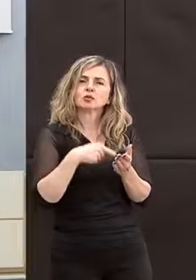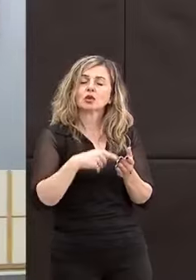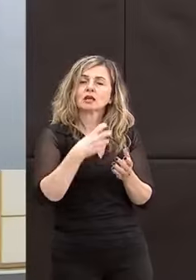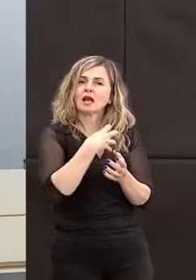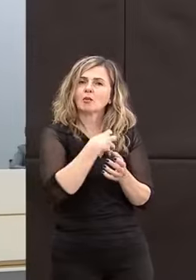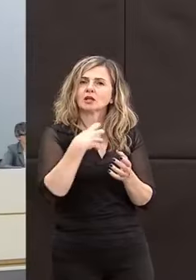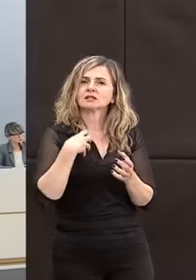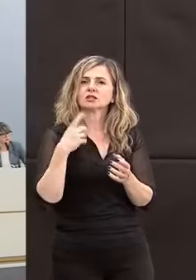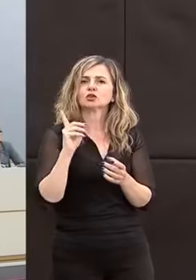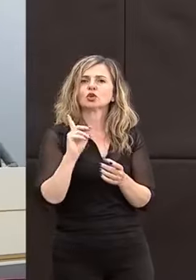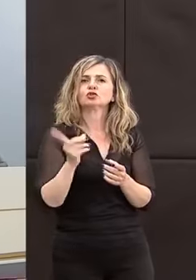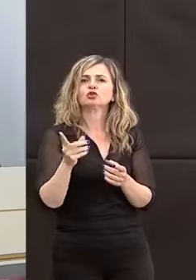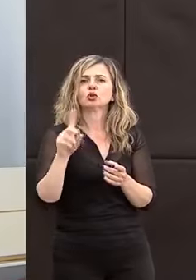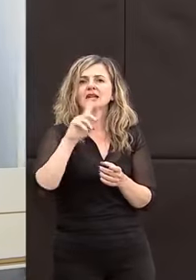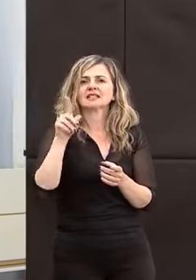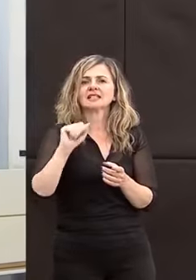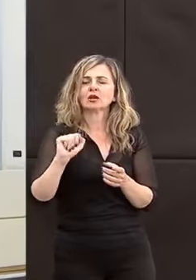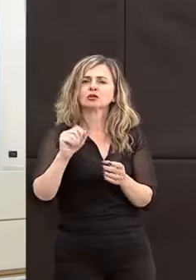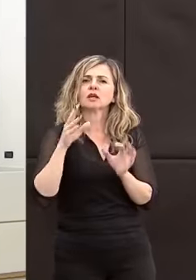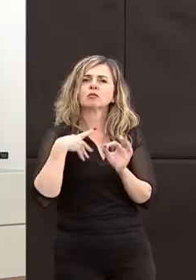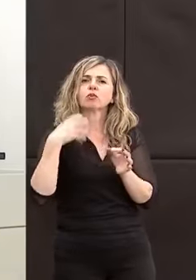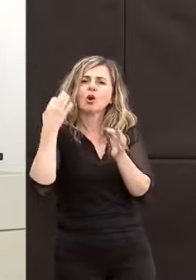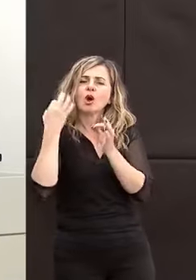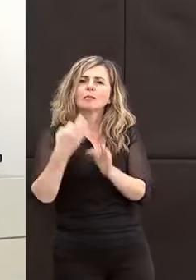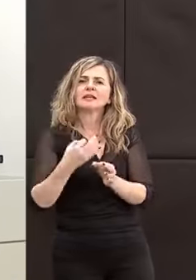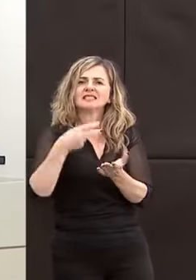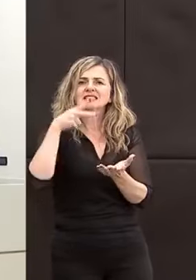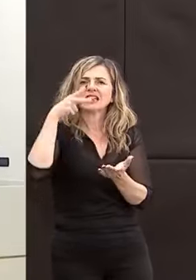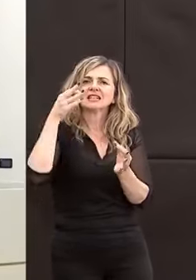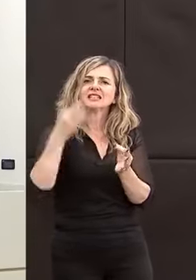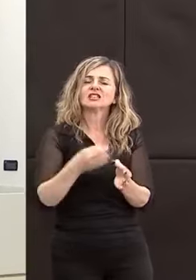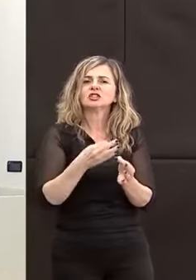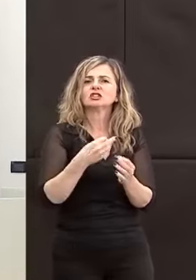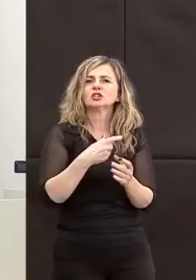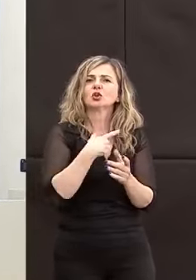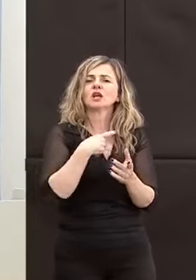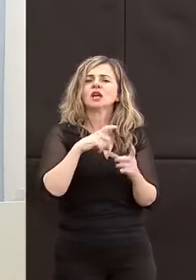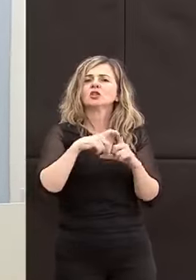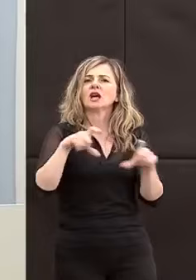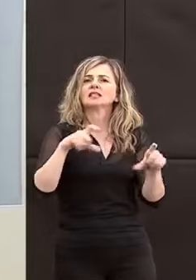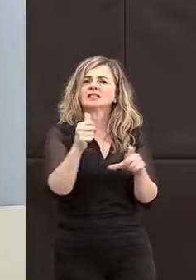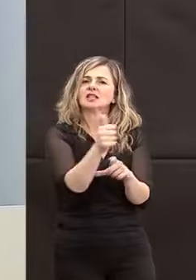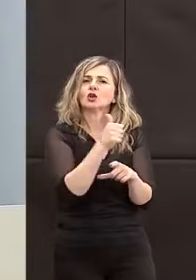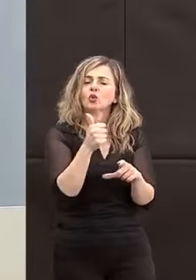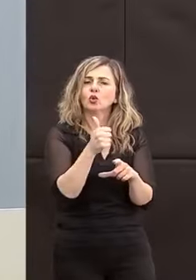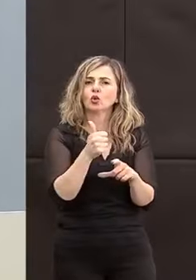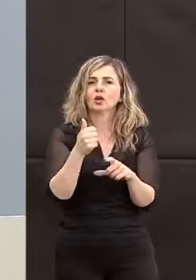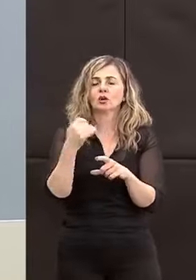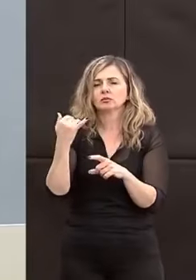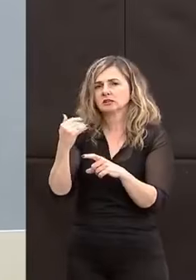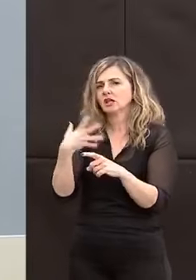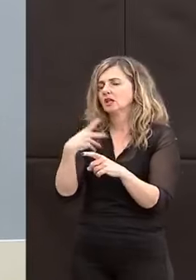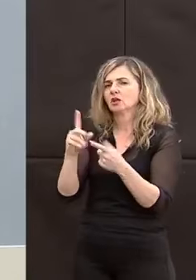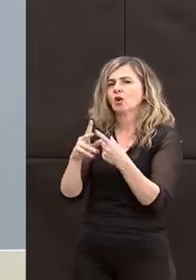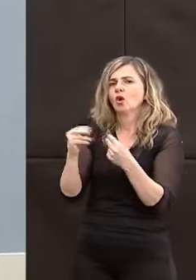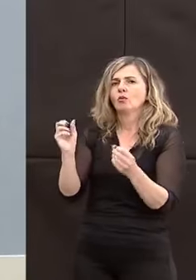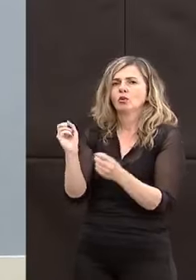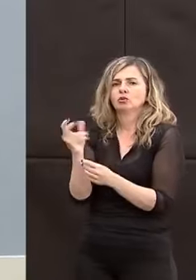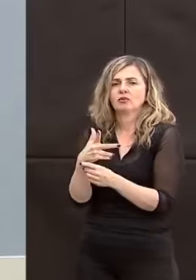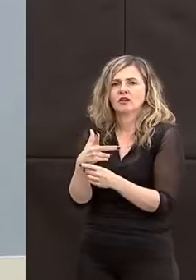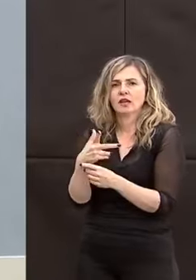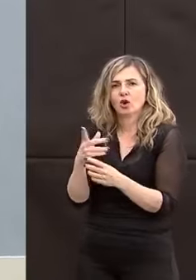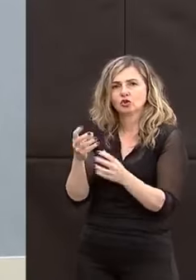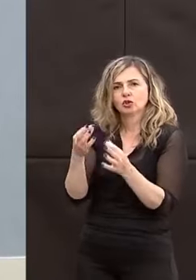se può precisare la decisione sull'assegno unico se io sono stata molto veloce per motivi di tempistiche della